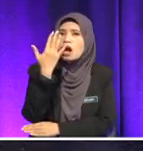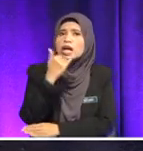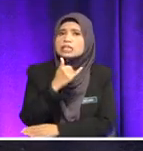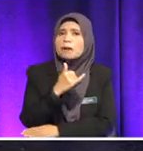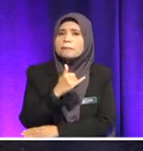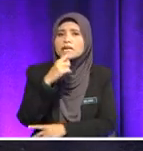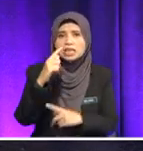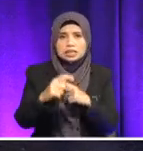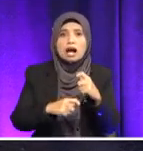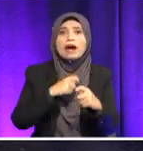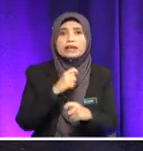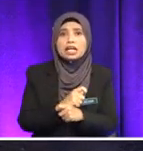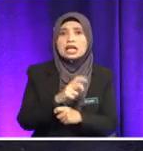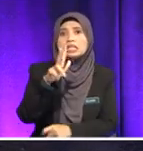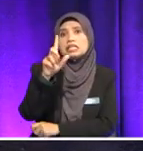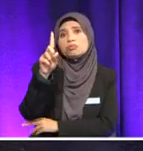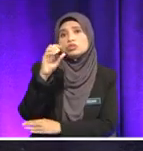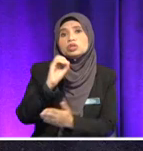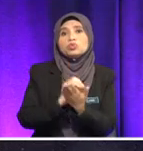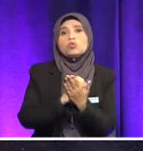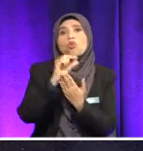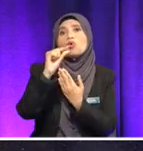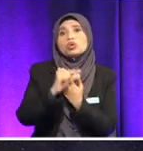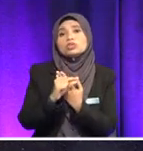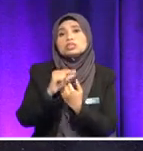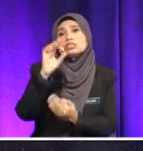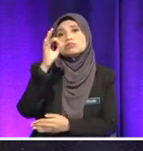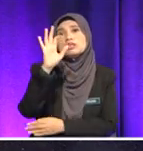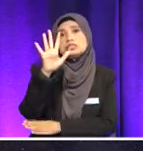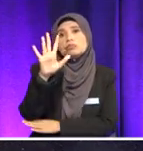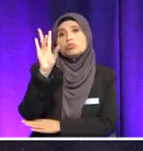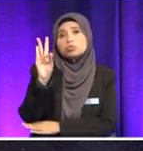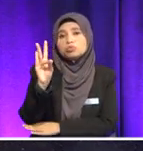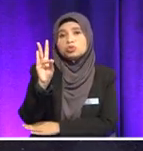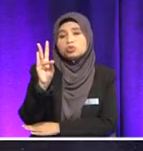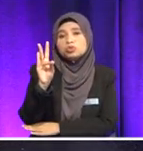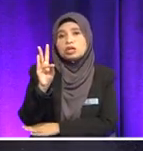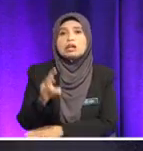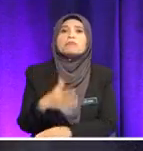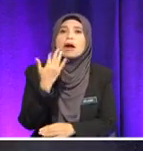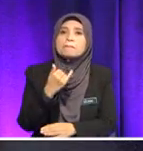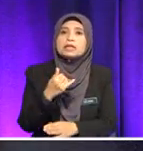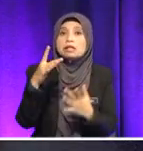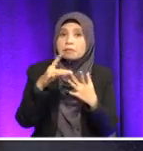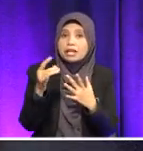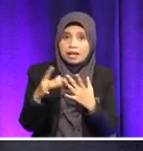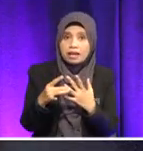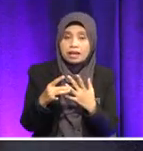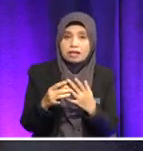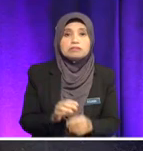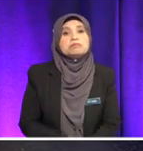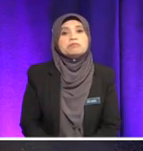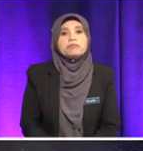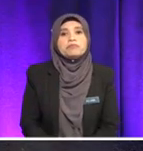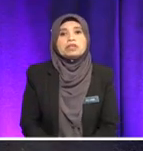1957 itu dipilih sedangkan lasernya sebelum itu lagi dia